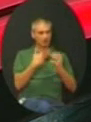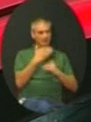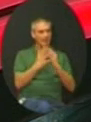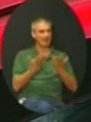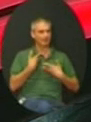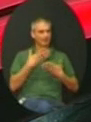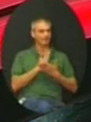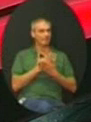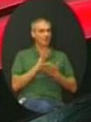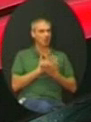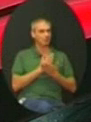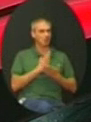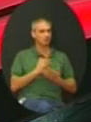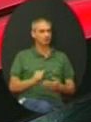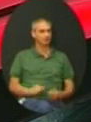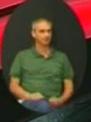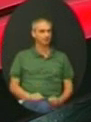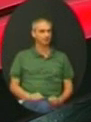קבלת ההחלטות?